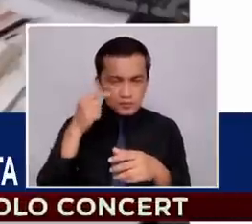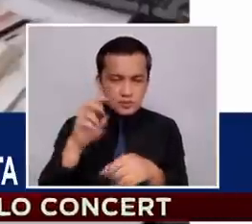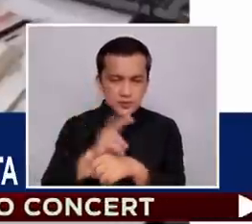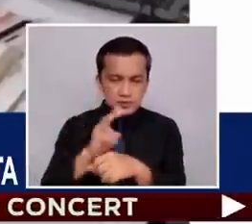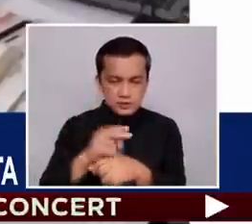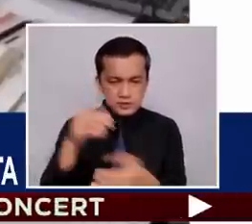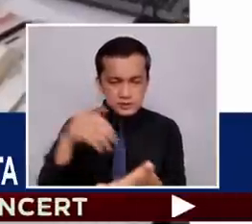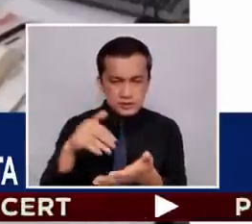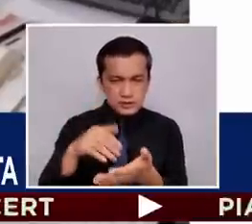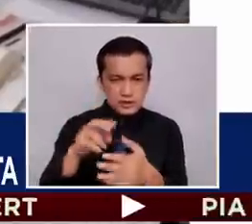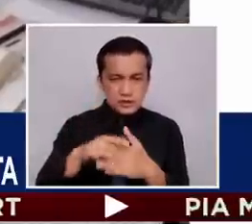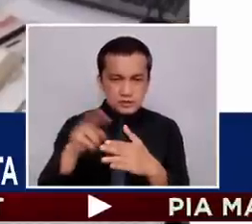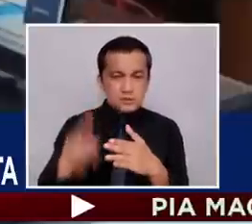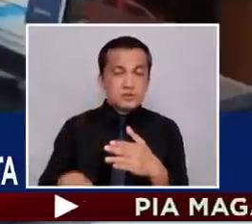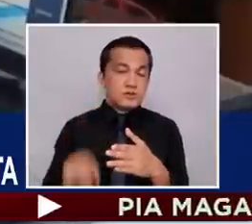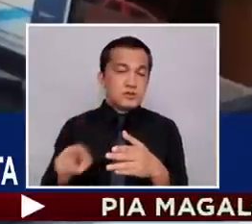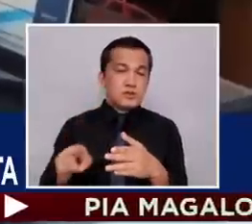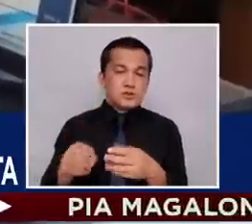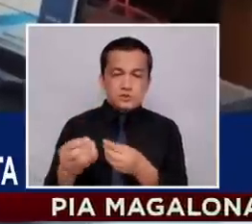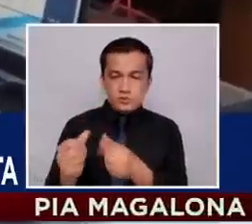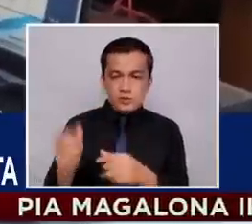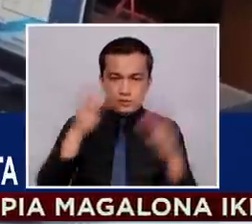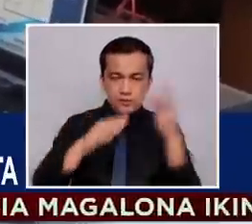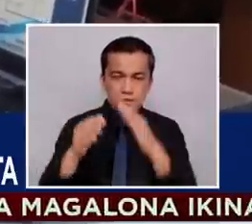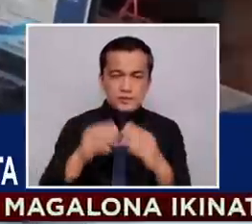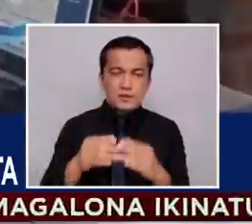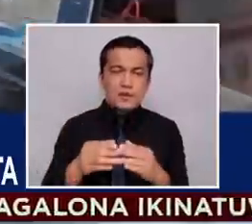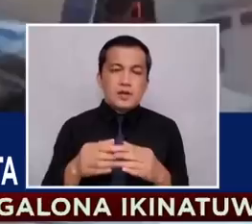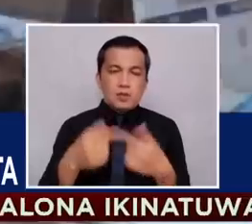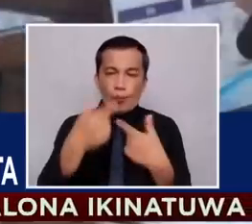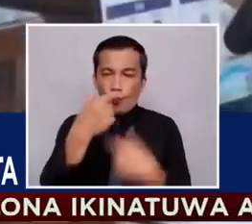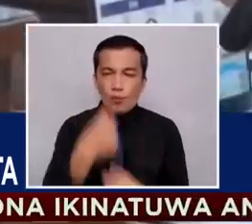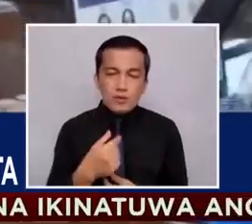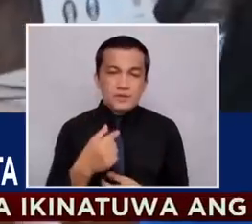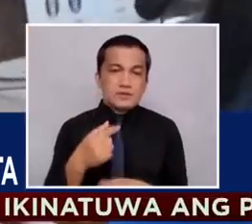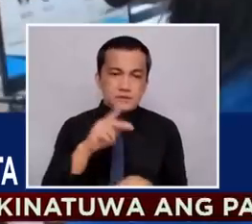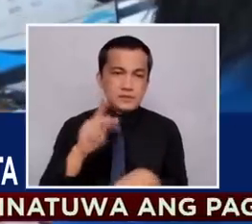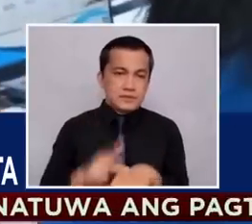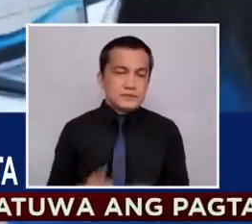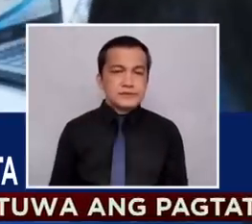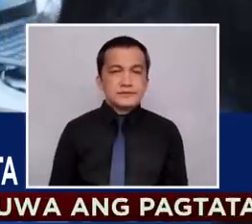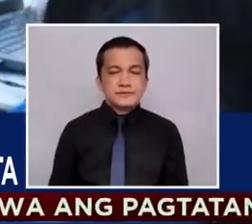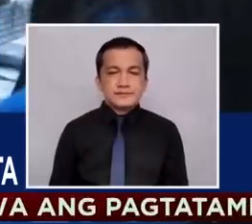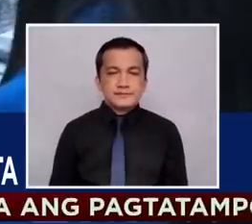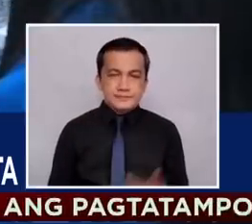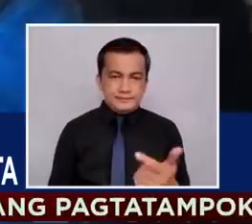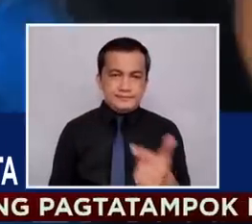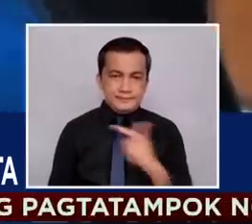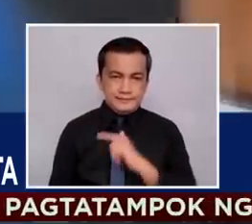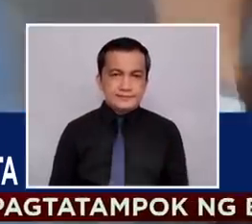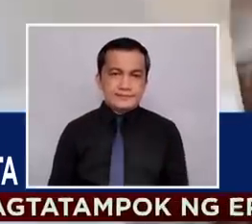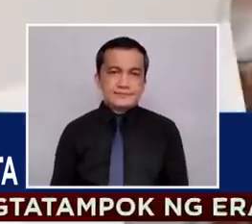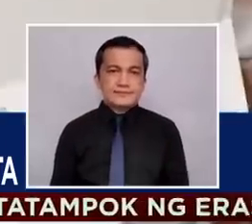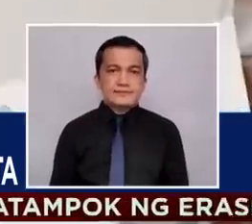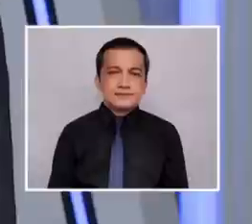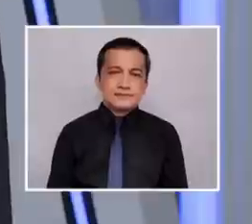matugunan ang problema ng nutrisyon sa bansa. Jasmine Romero, ABS-CBN News.